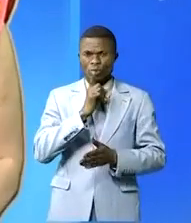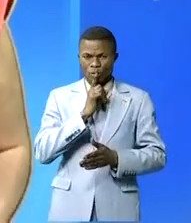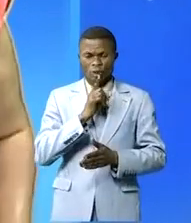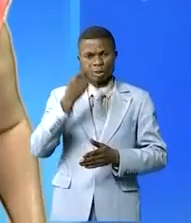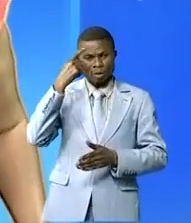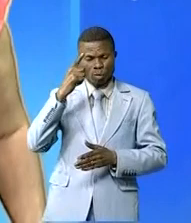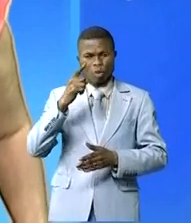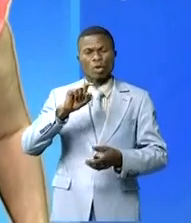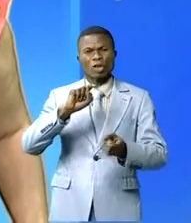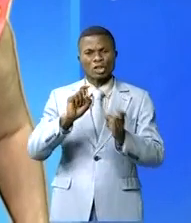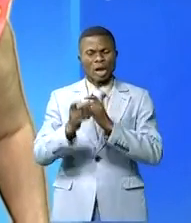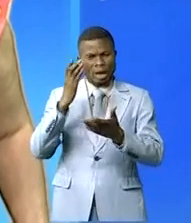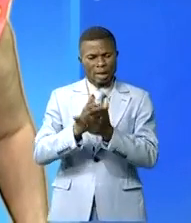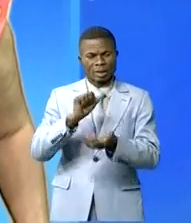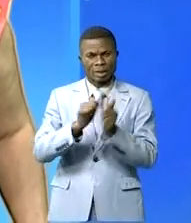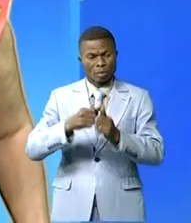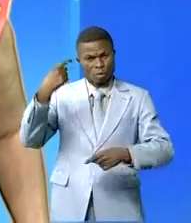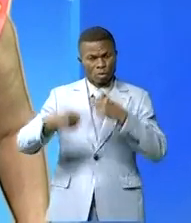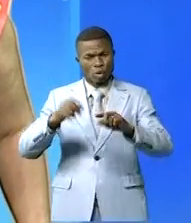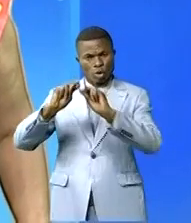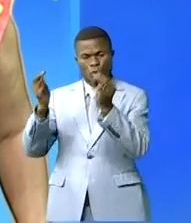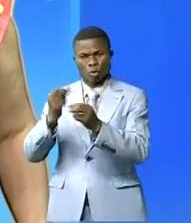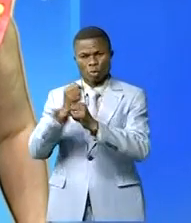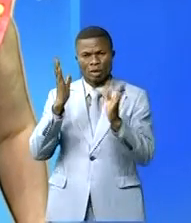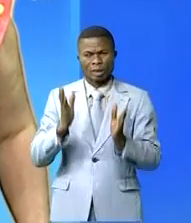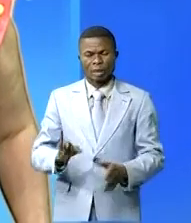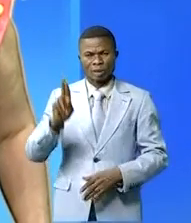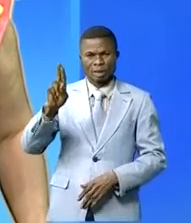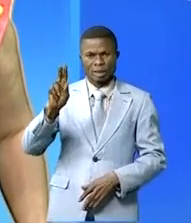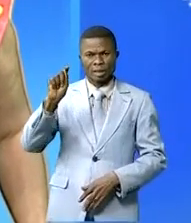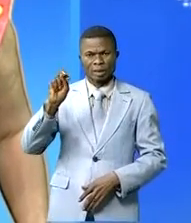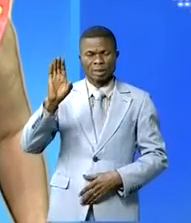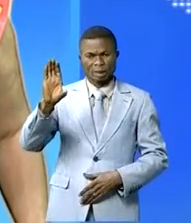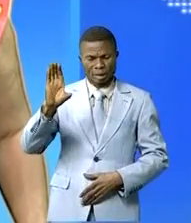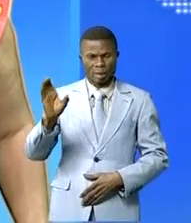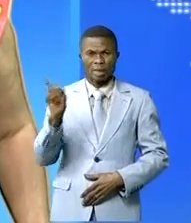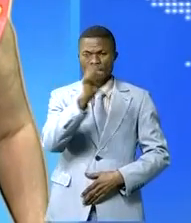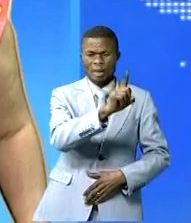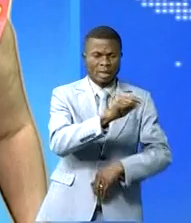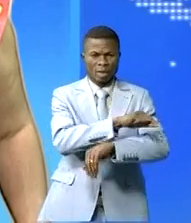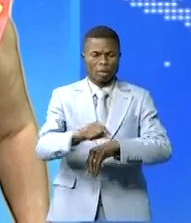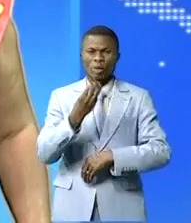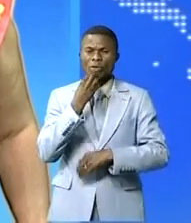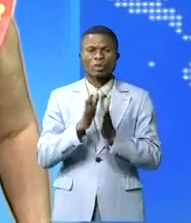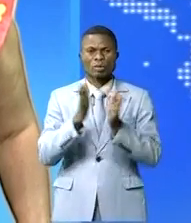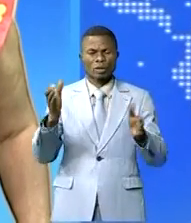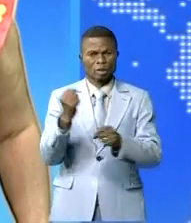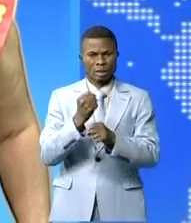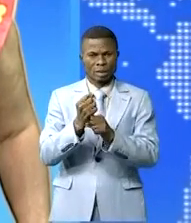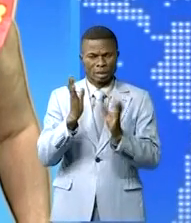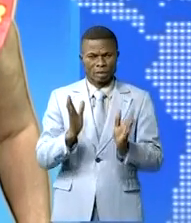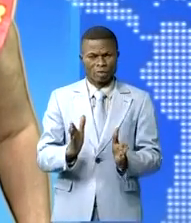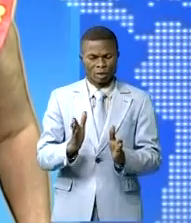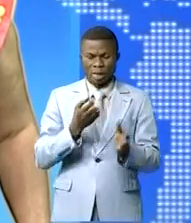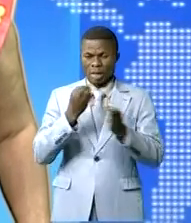Pour aplanir les divergences, la partie employeur de la Radio-Télévision nationale congolaise était à l'inspection générale du travail. Je ne vous